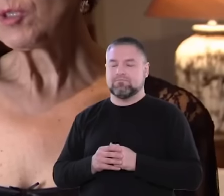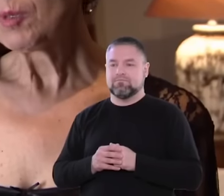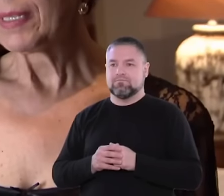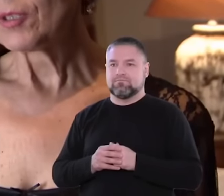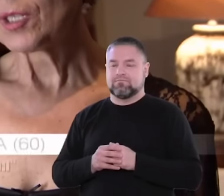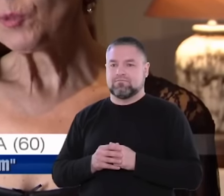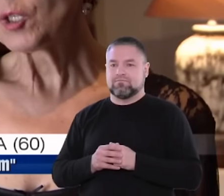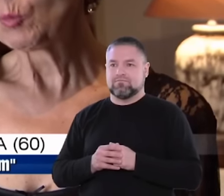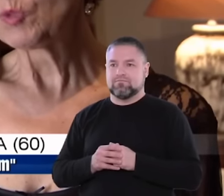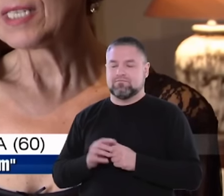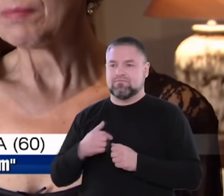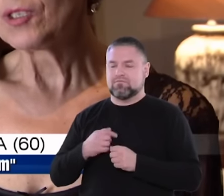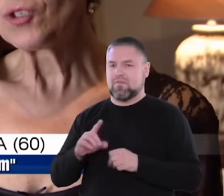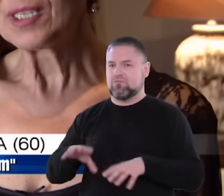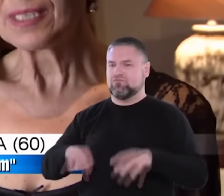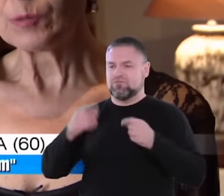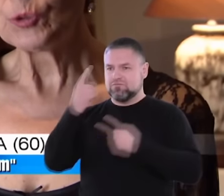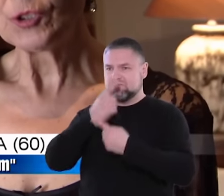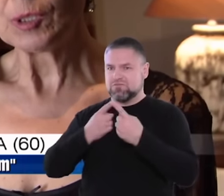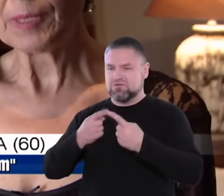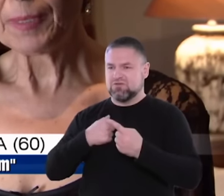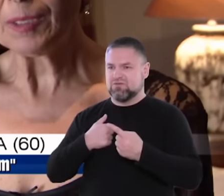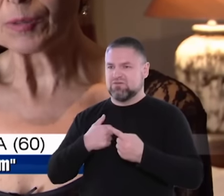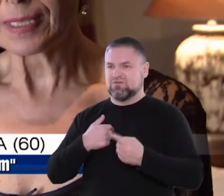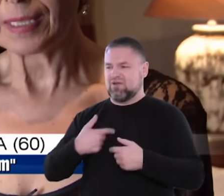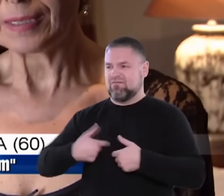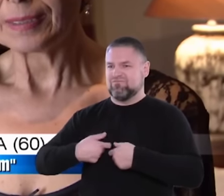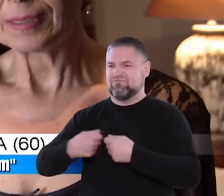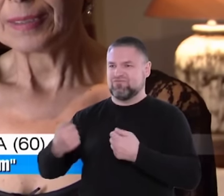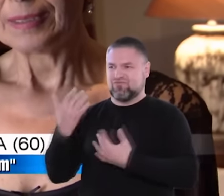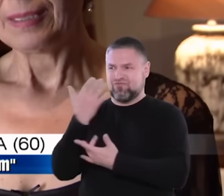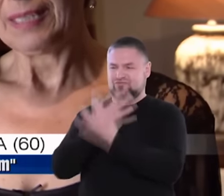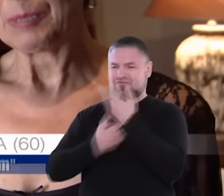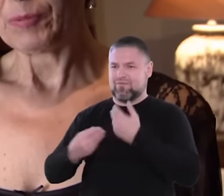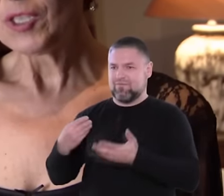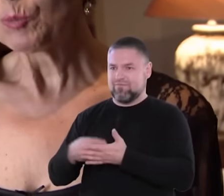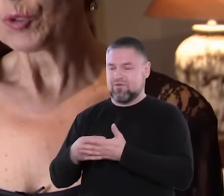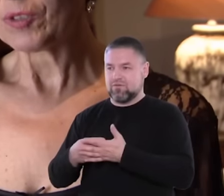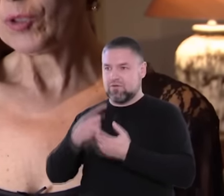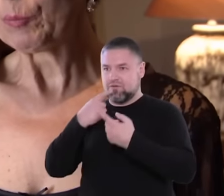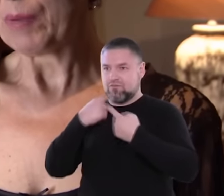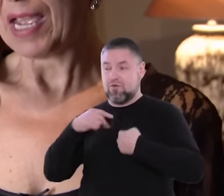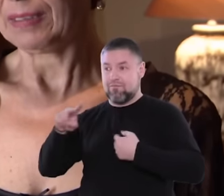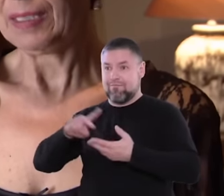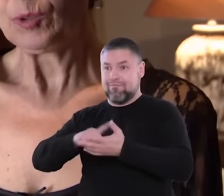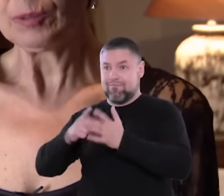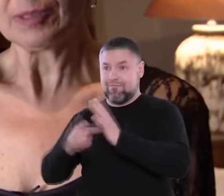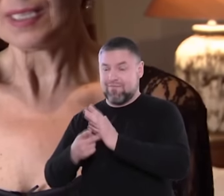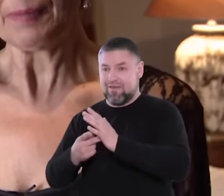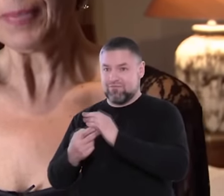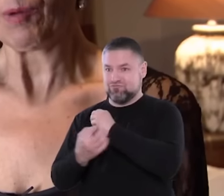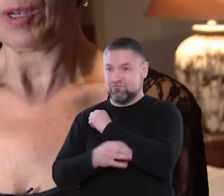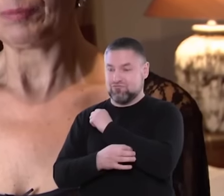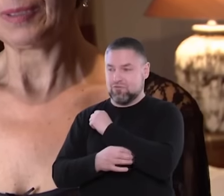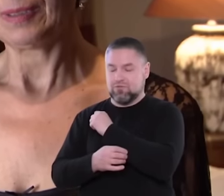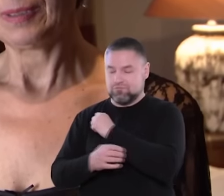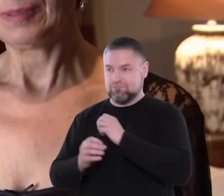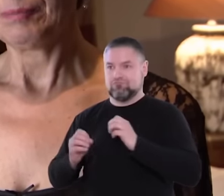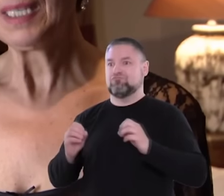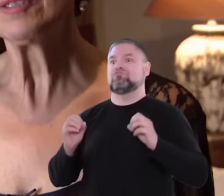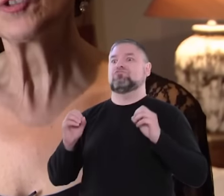W pierwszym momencie przeszło mi przez myśl, że chce wyłudzić ode mnie pieniądze. Ale jak powiedział mi o swoim planie, to